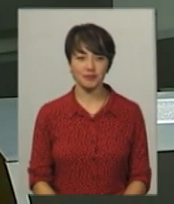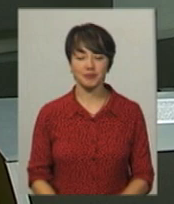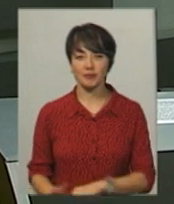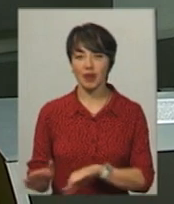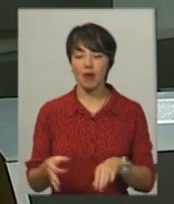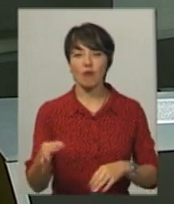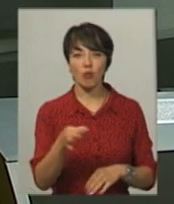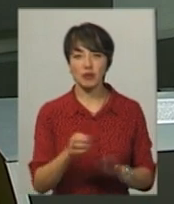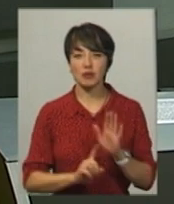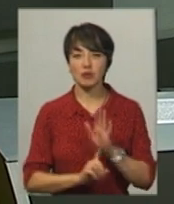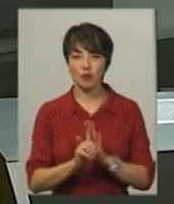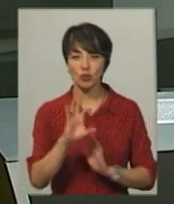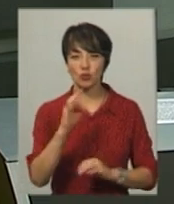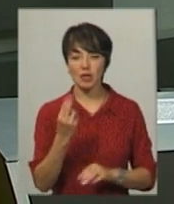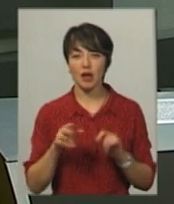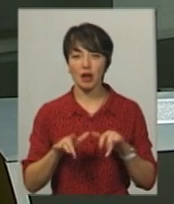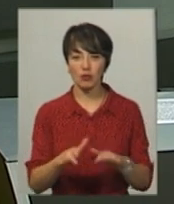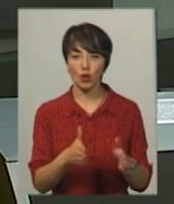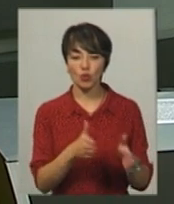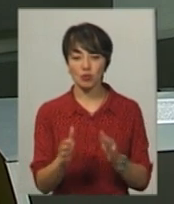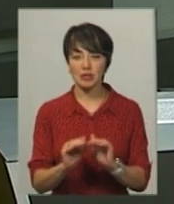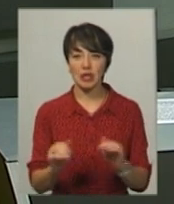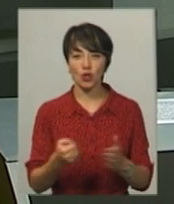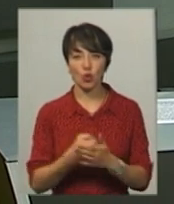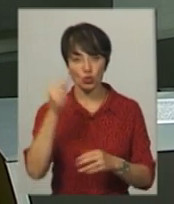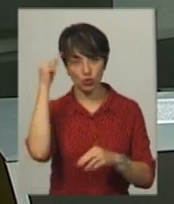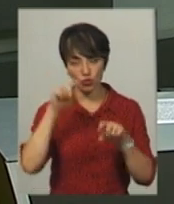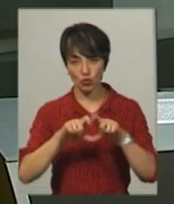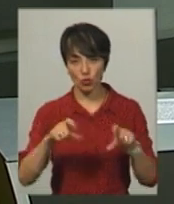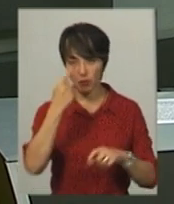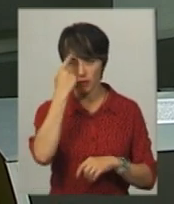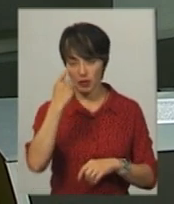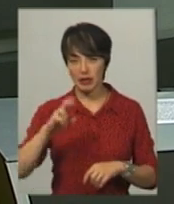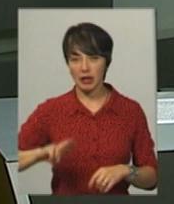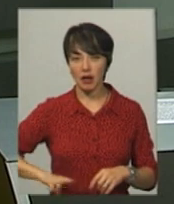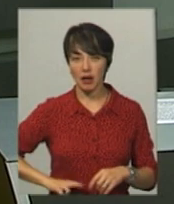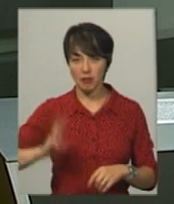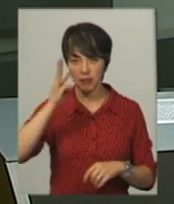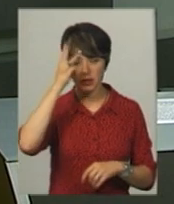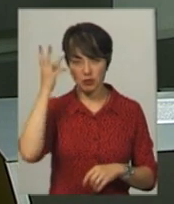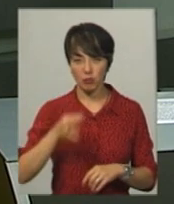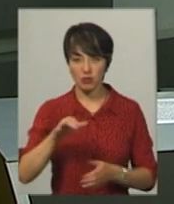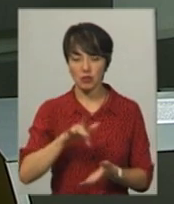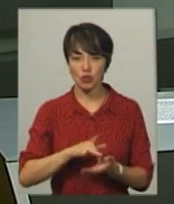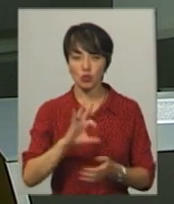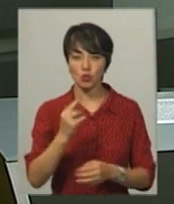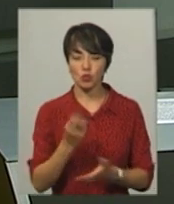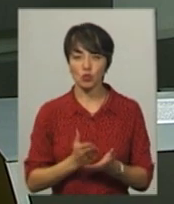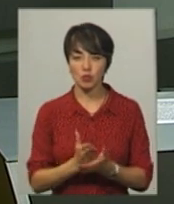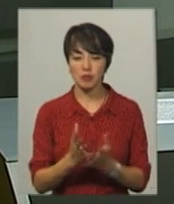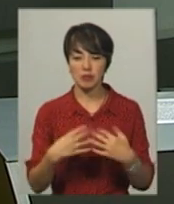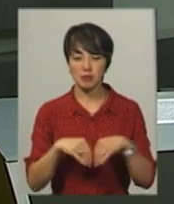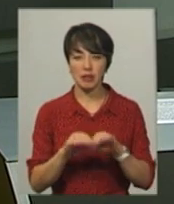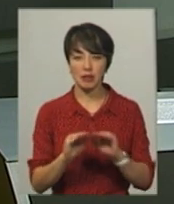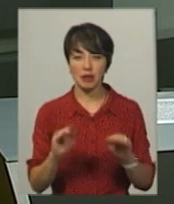В області стартувала соціальна акція «Готуємо дітей до школи». Про це повідомила директор Хмельницького обласного центру соціальних служб для